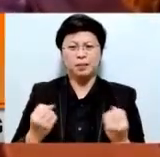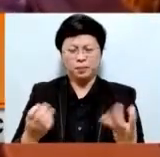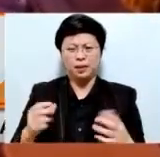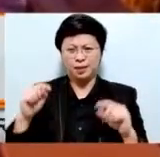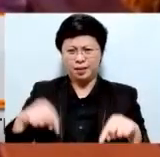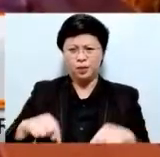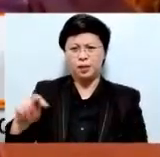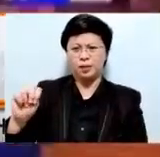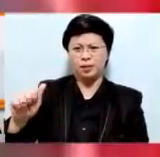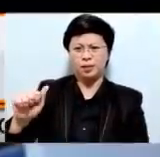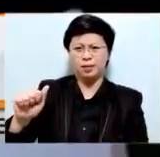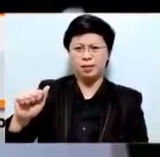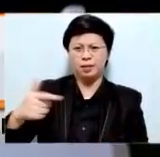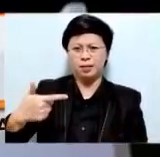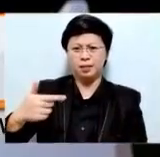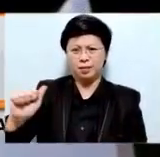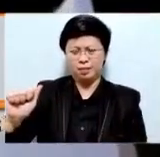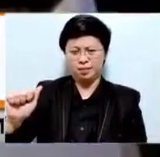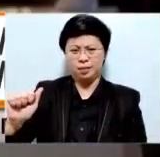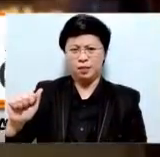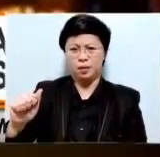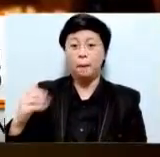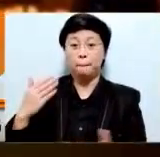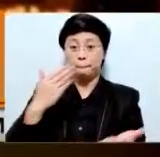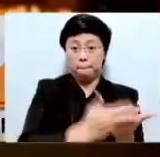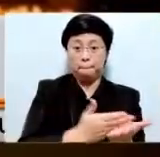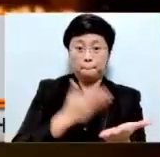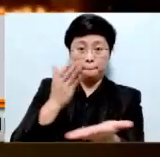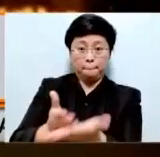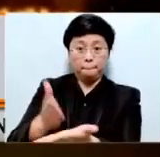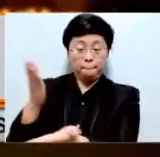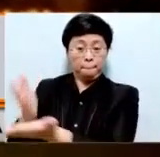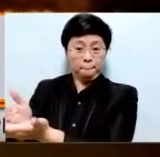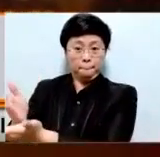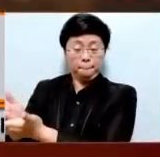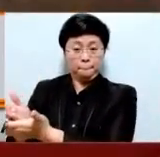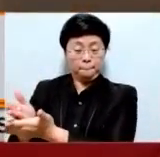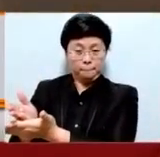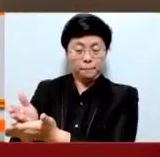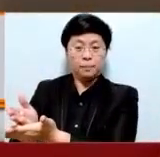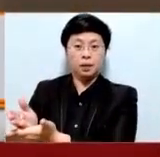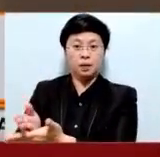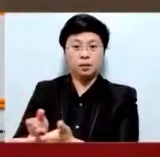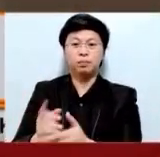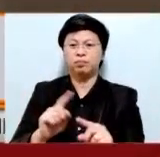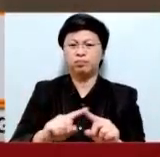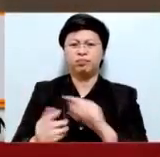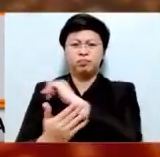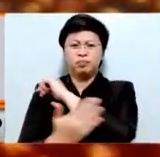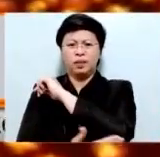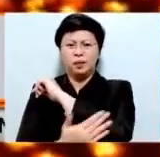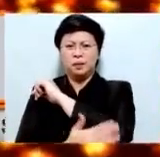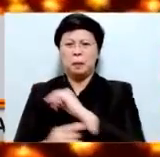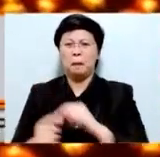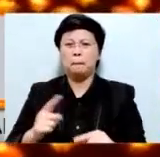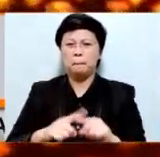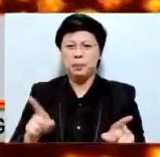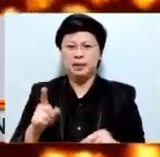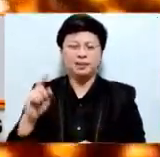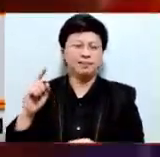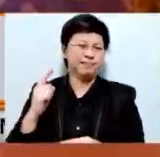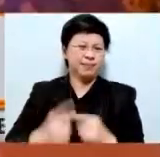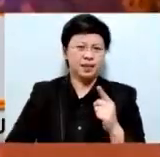parang gusto nilang pumunta sa iba't ibang lugar sa buong mundo, pero hindi kaya ng bulsa, hindi kaya ng